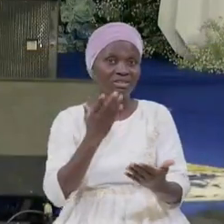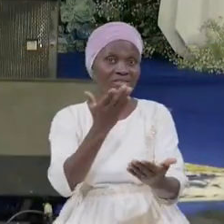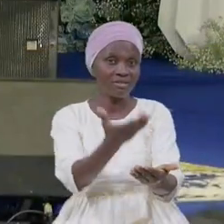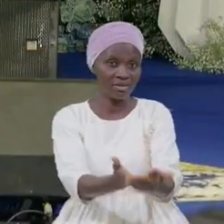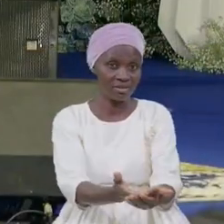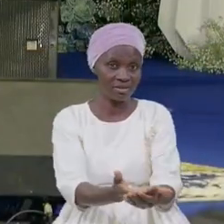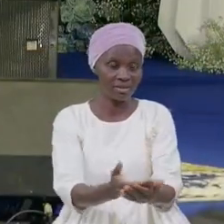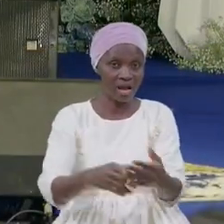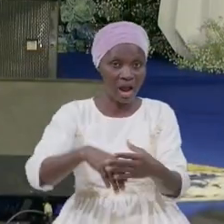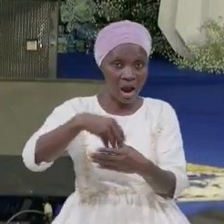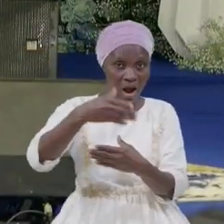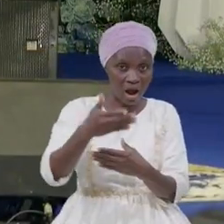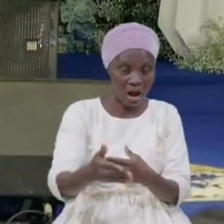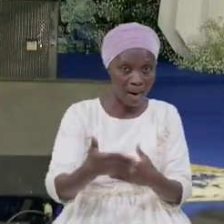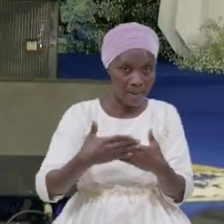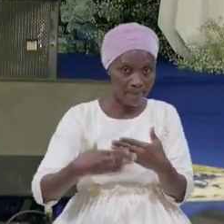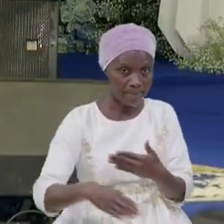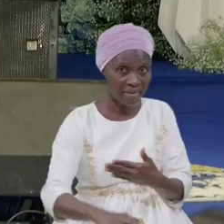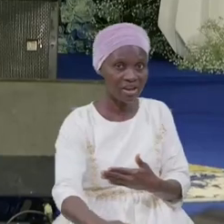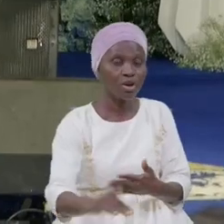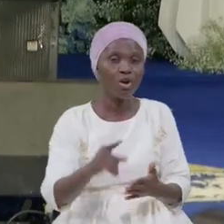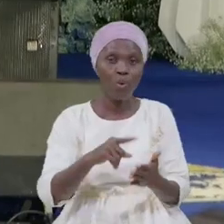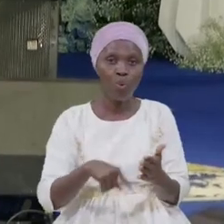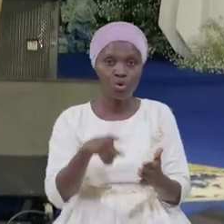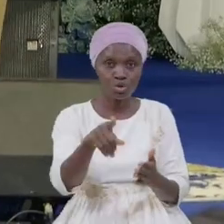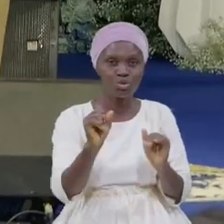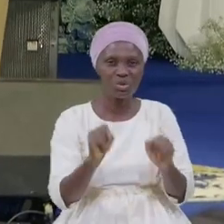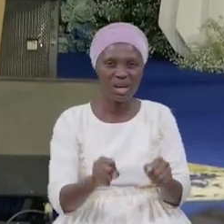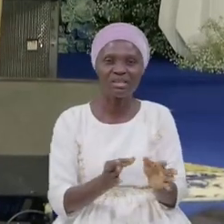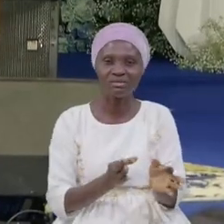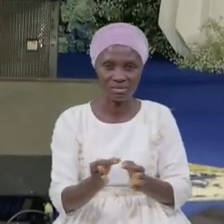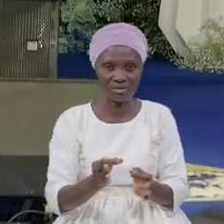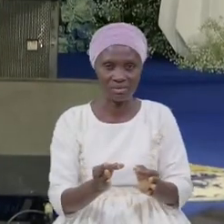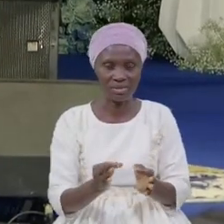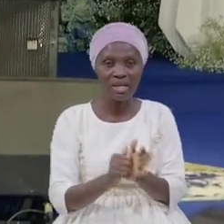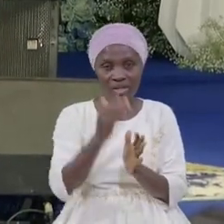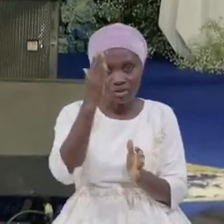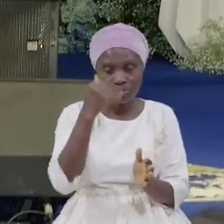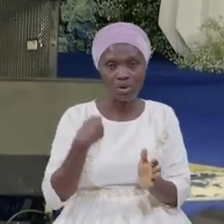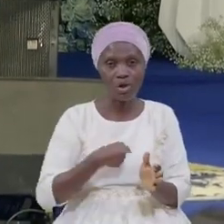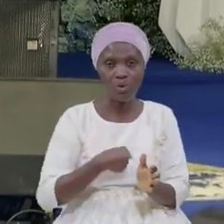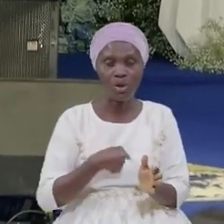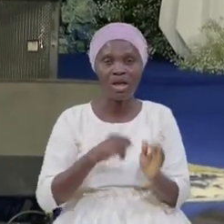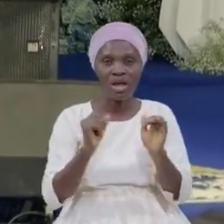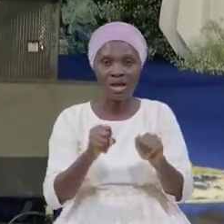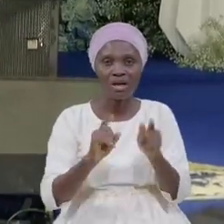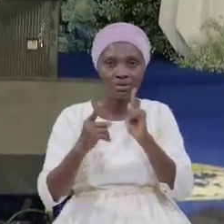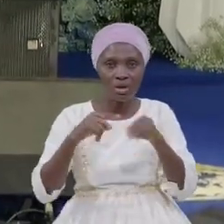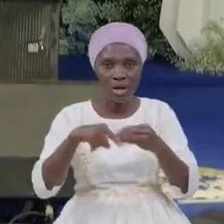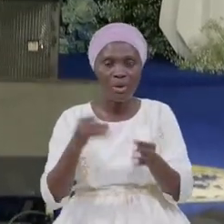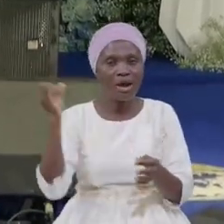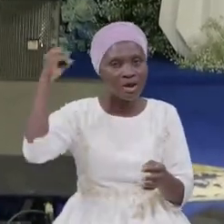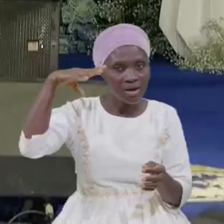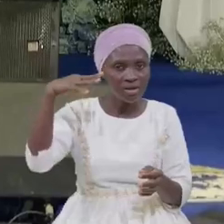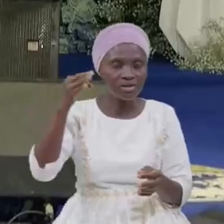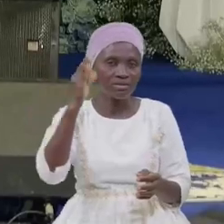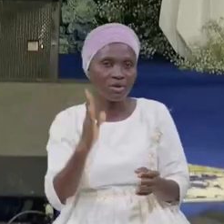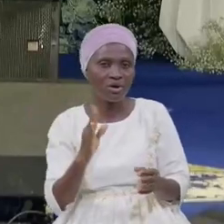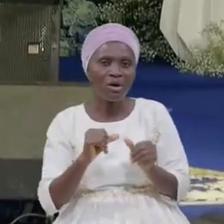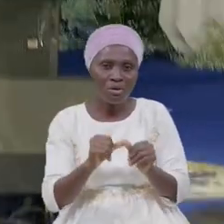atteint. Et va même au-delà de ce que vous pouvez imaginer. C'est pourquoi nous pouvons parler de la grâce de Dieu, de la grâce de Dieu, de la grâce de